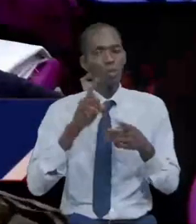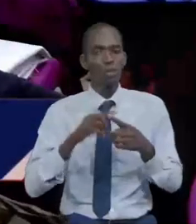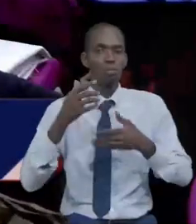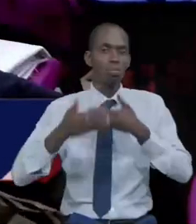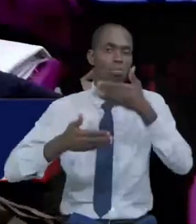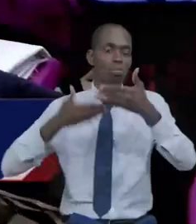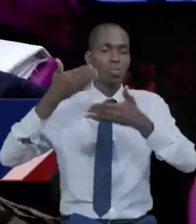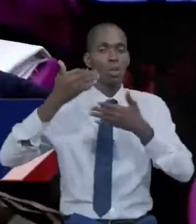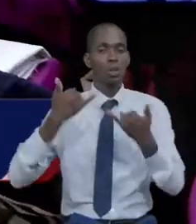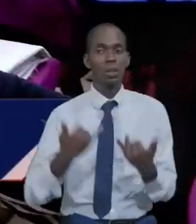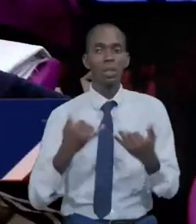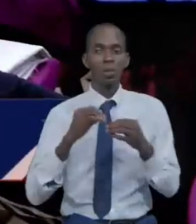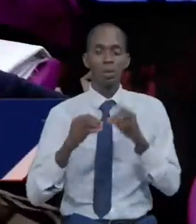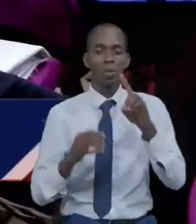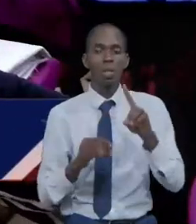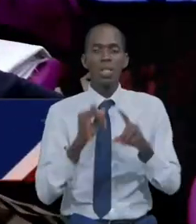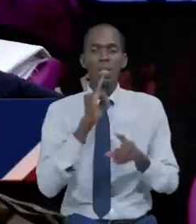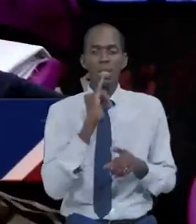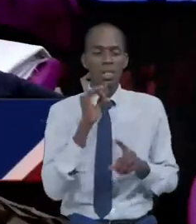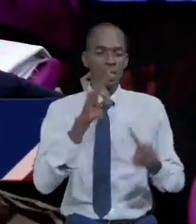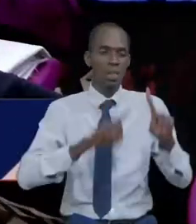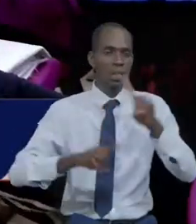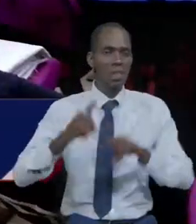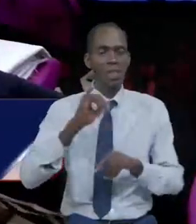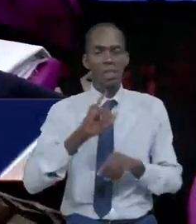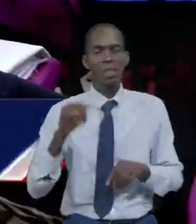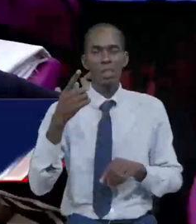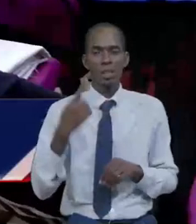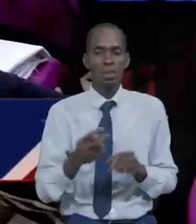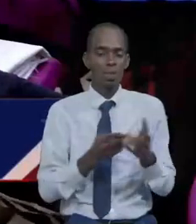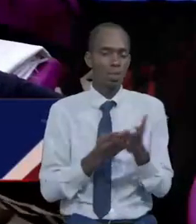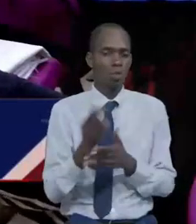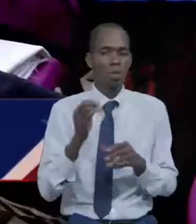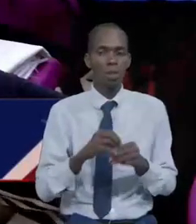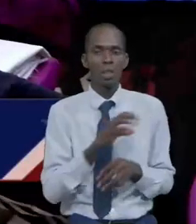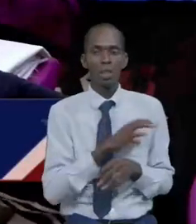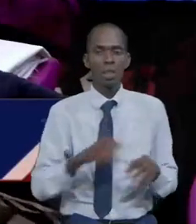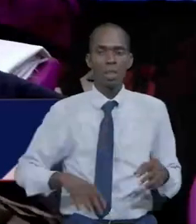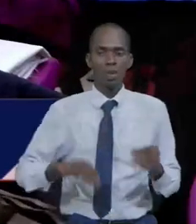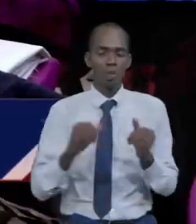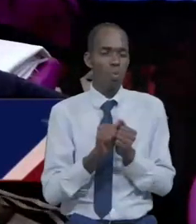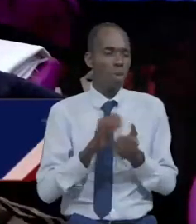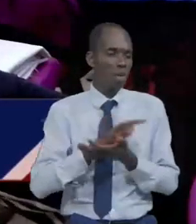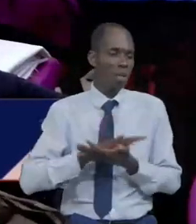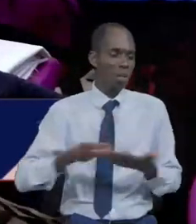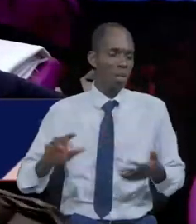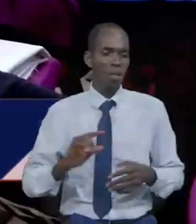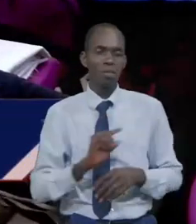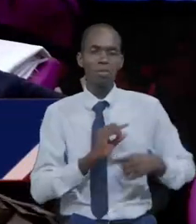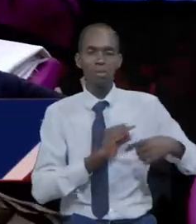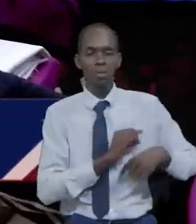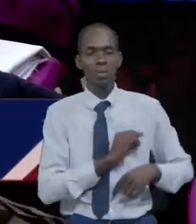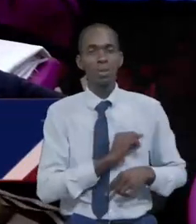vérité en Christ avec une conscience claire. Dis la vérité. Proférez la